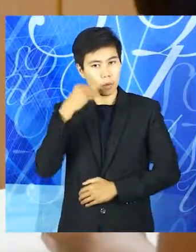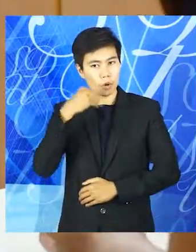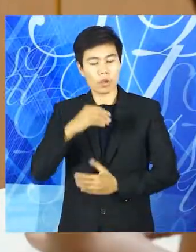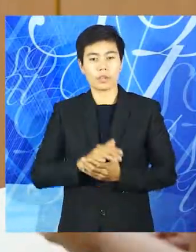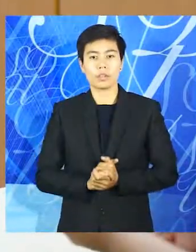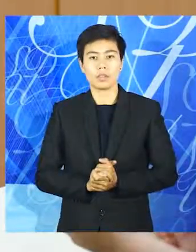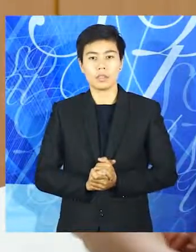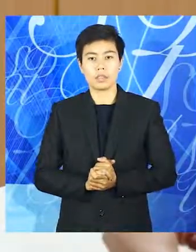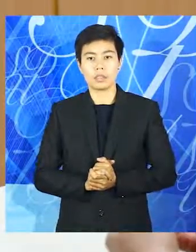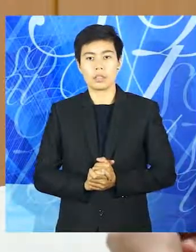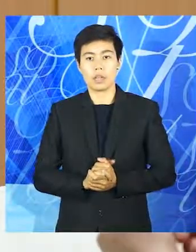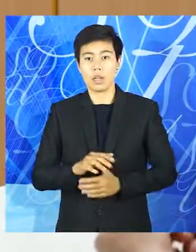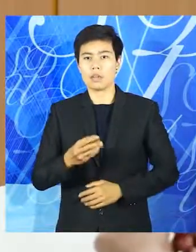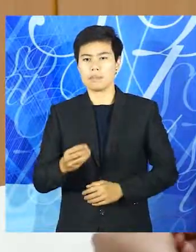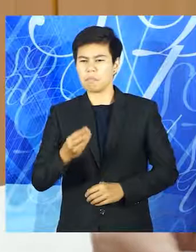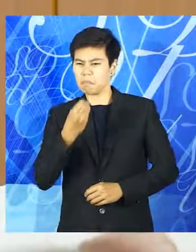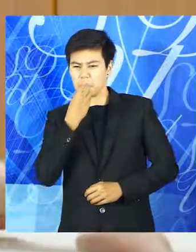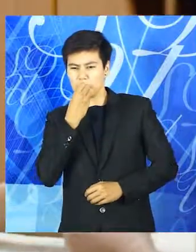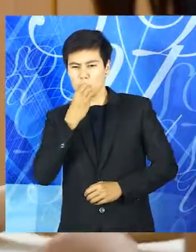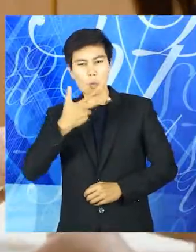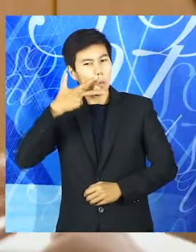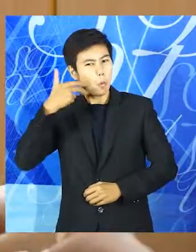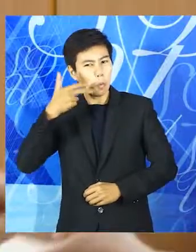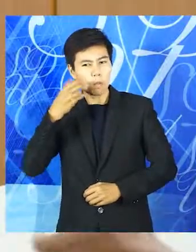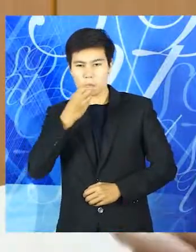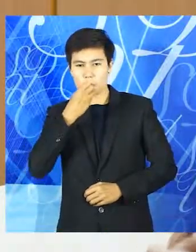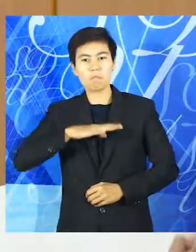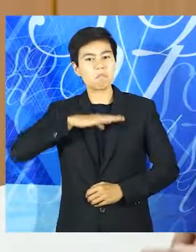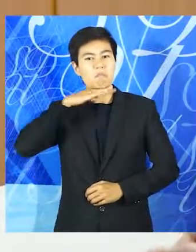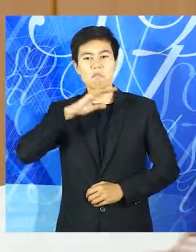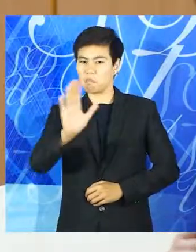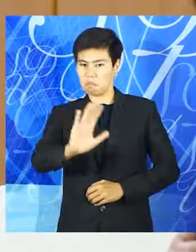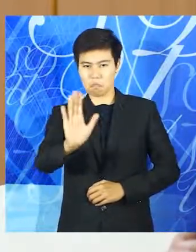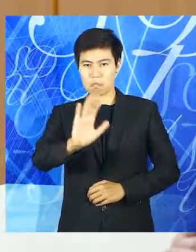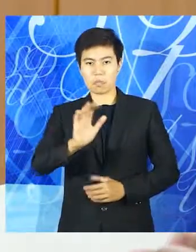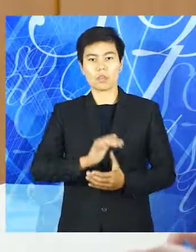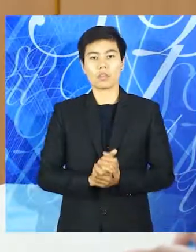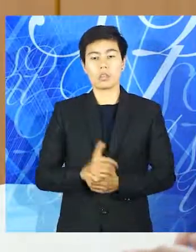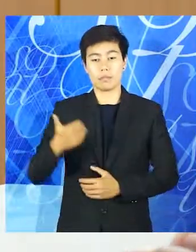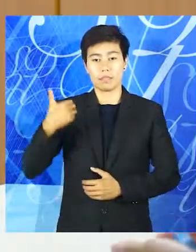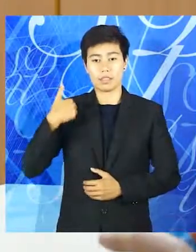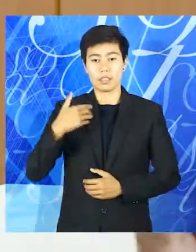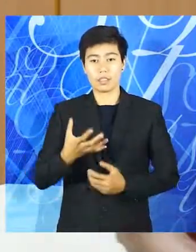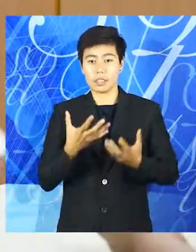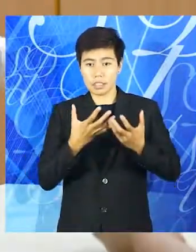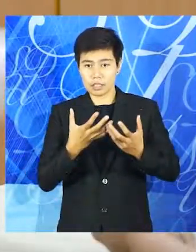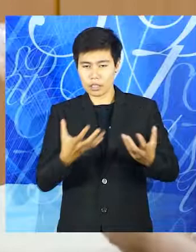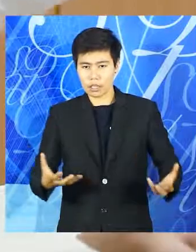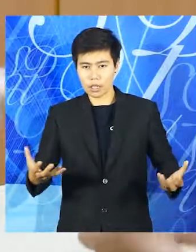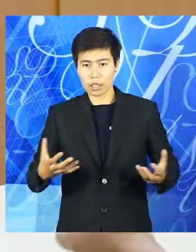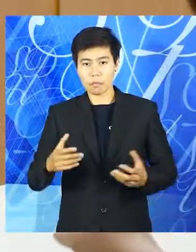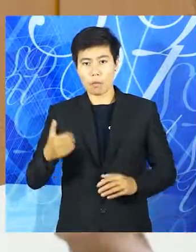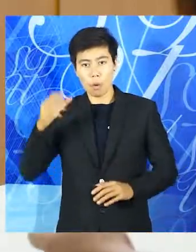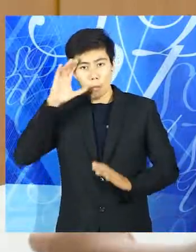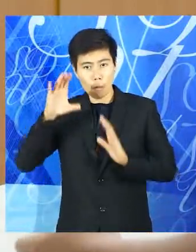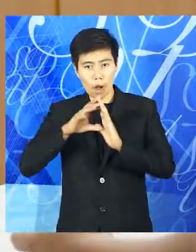ที่ไม่ให้เด็กกินของนั้นจนอิ่มนะคะผู้ฝึกก็จะต้องหยิบเอาสิ่งของนั้นกลับมาแล้วก็วางรูปภาพไว้